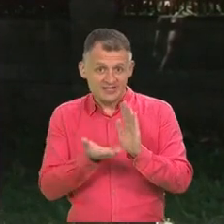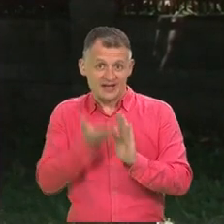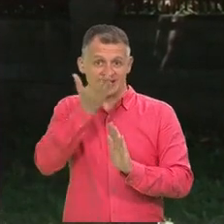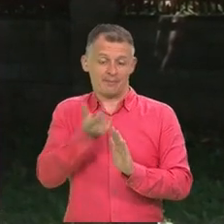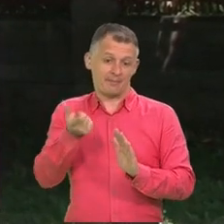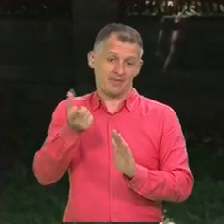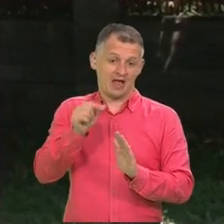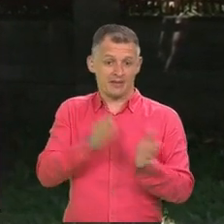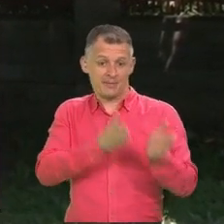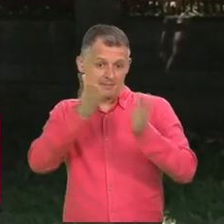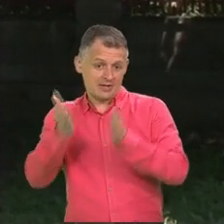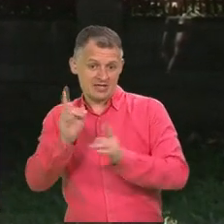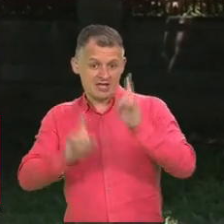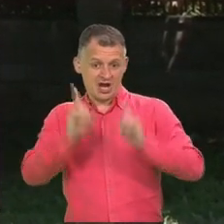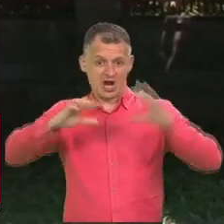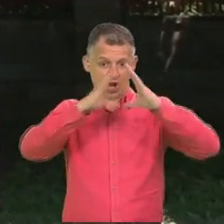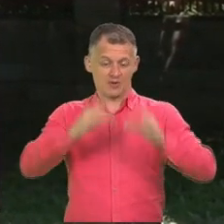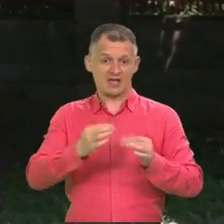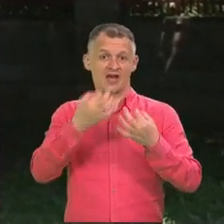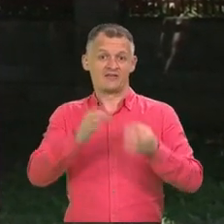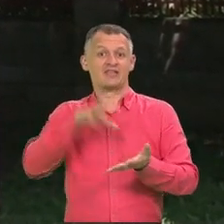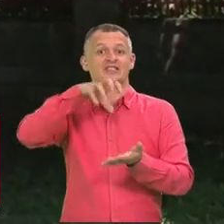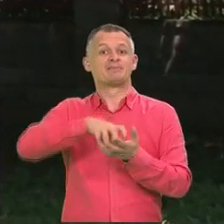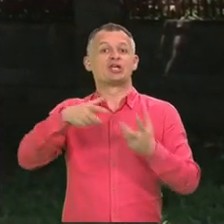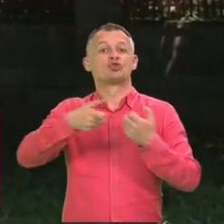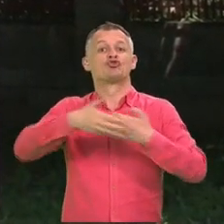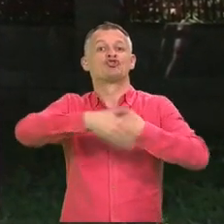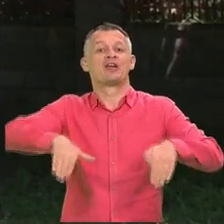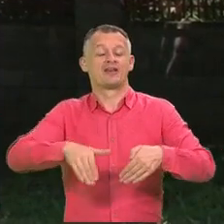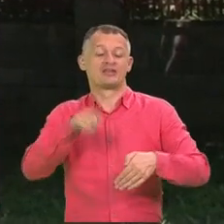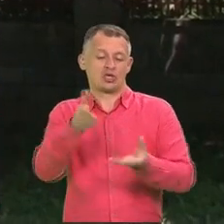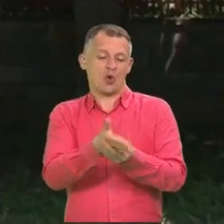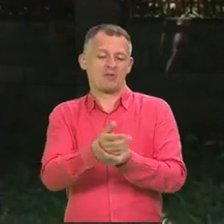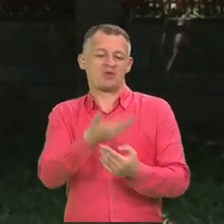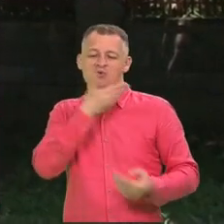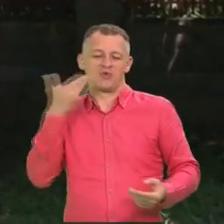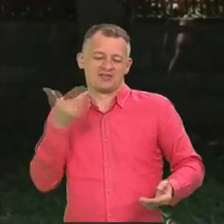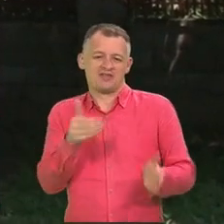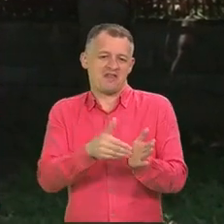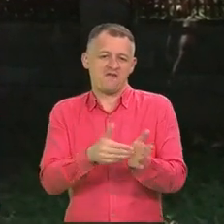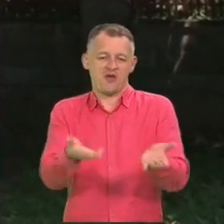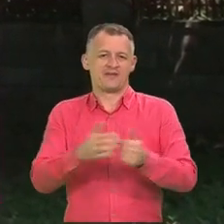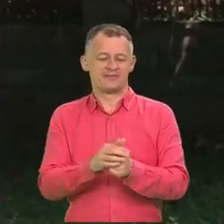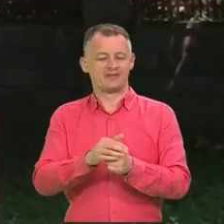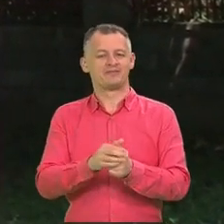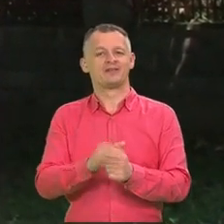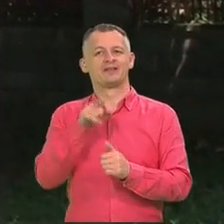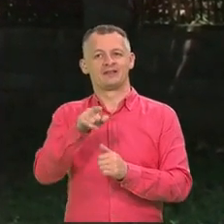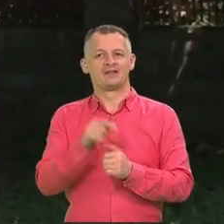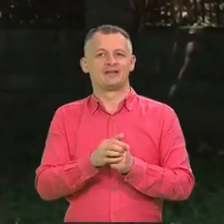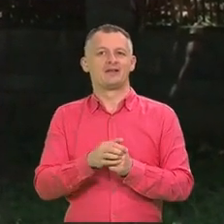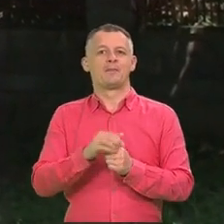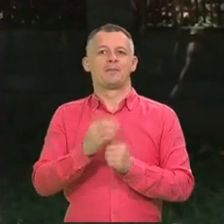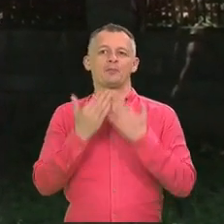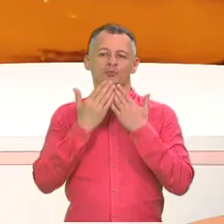dacă România ar fi în Schengen, aceste documente nu ar mai fi necesare. Pentru Focus, de la Timișoara, Ovidiu Vărădeanu, Prima TV.